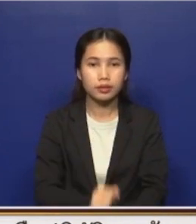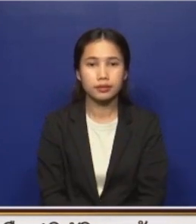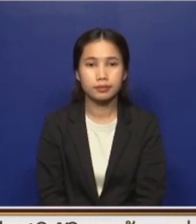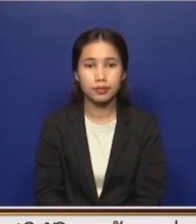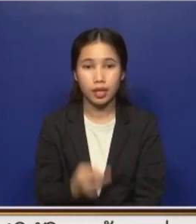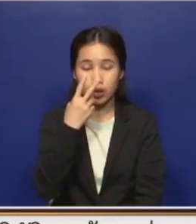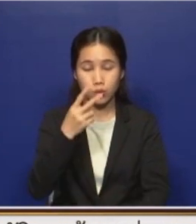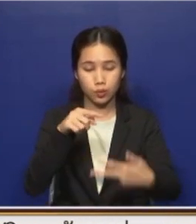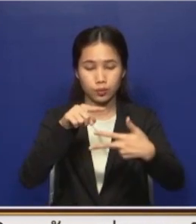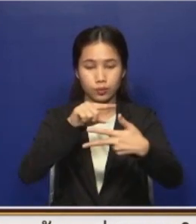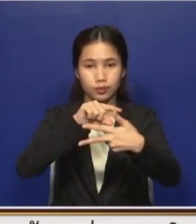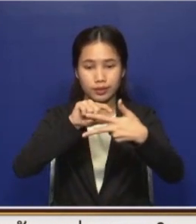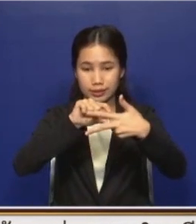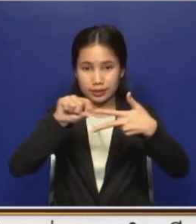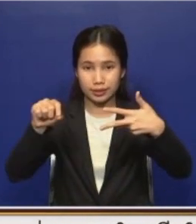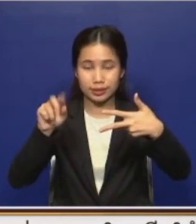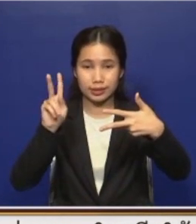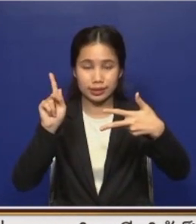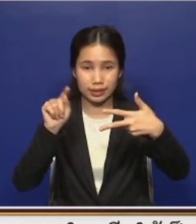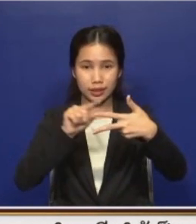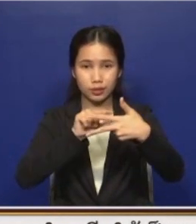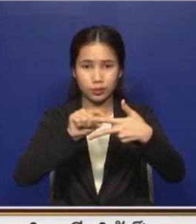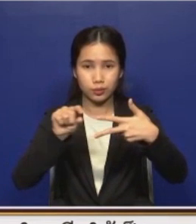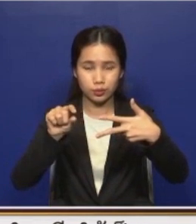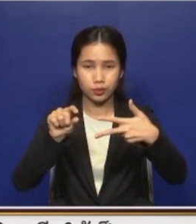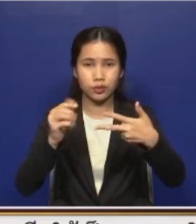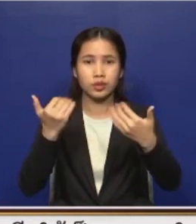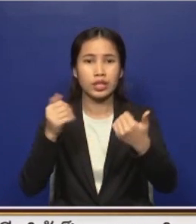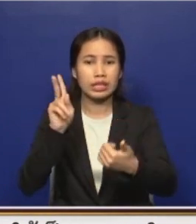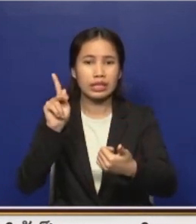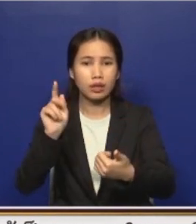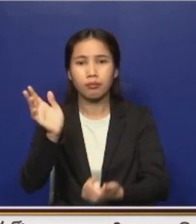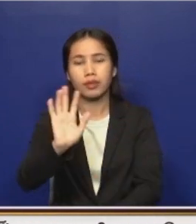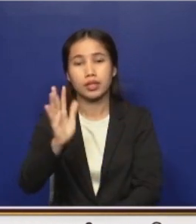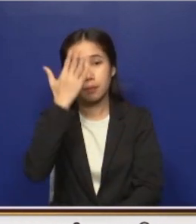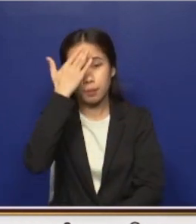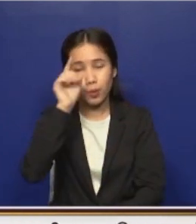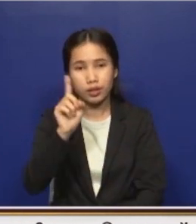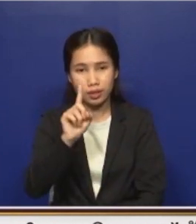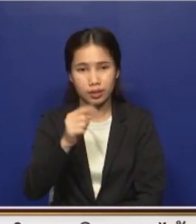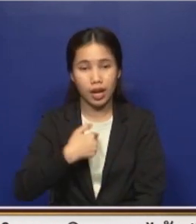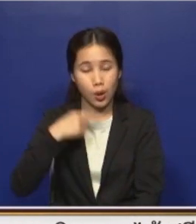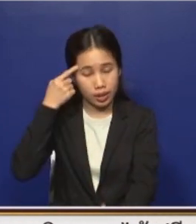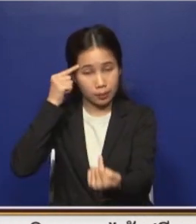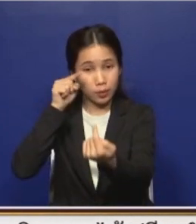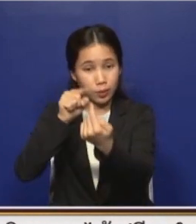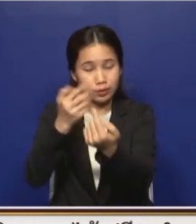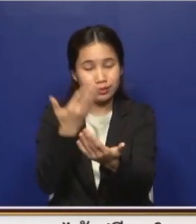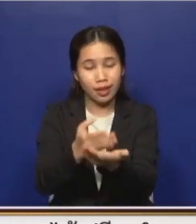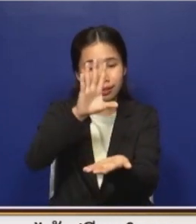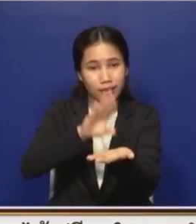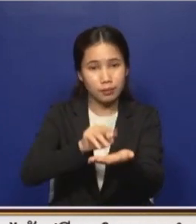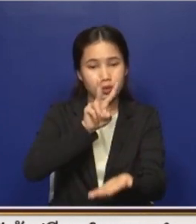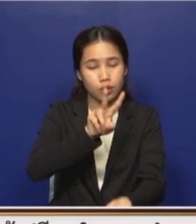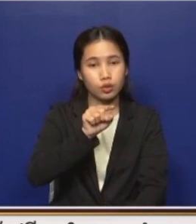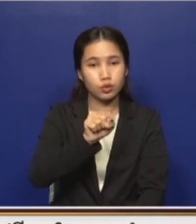2.731 ฮะแต่ปรากฏว่าผลลัพธ์ออกมาคืออะไรฮะงบประมาณเราใช้ 3.2 ใช่ไหมใช่